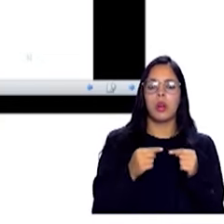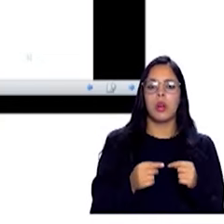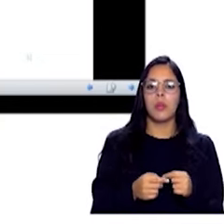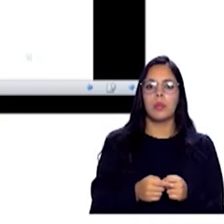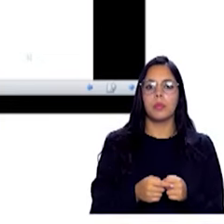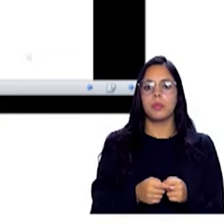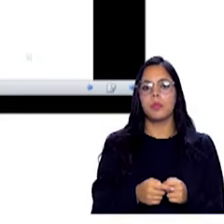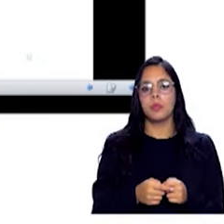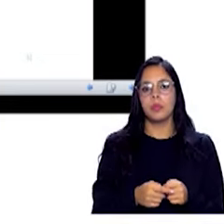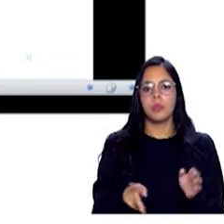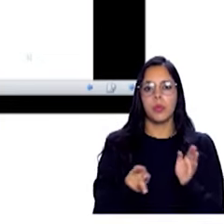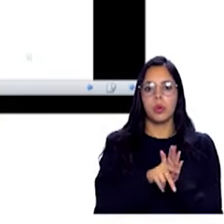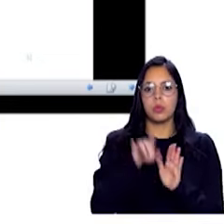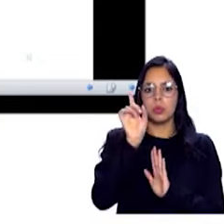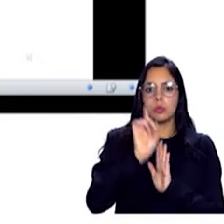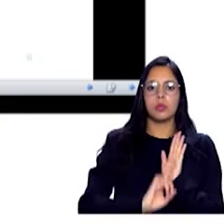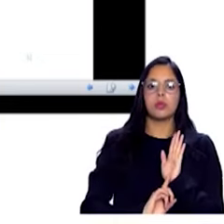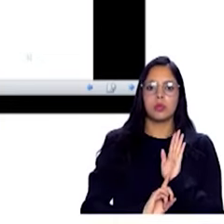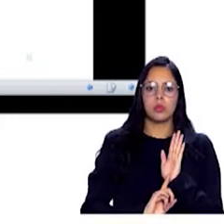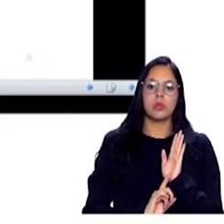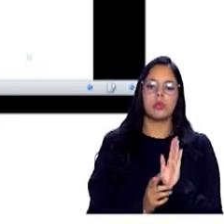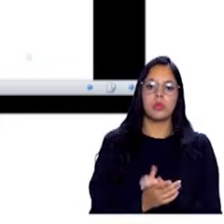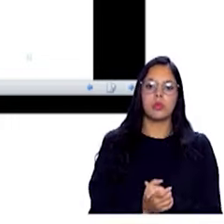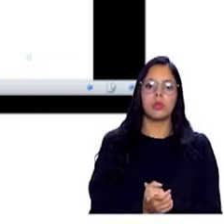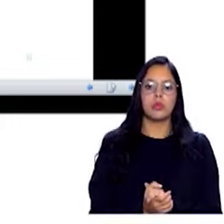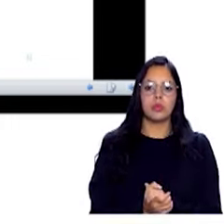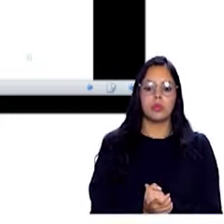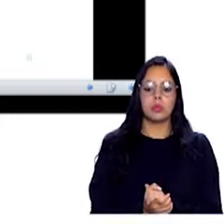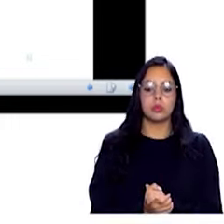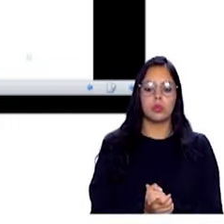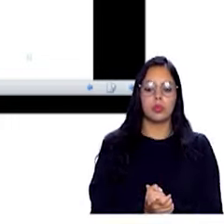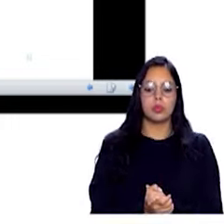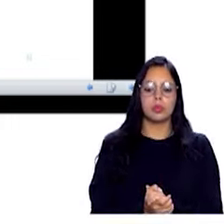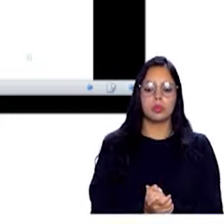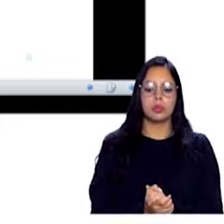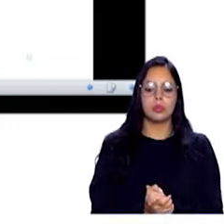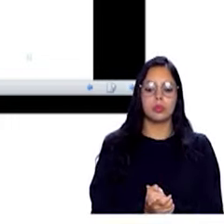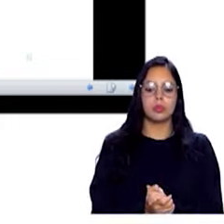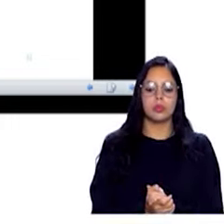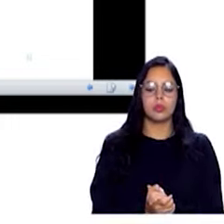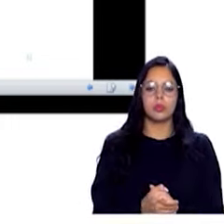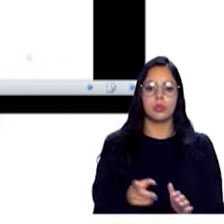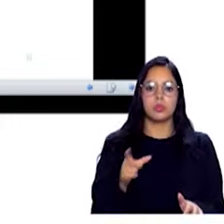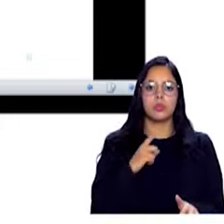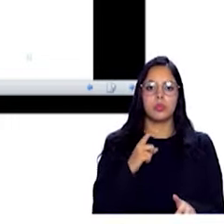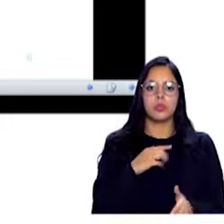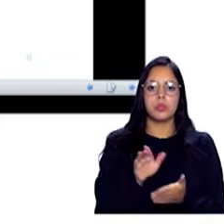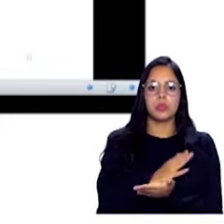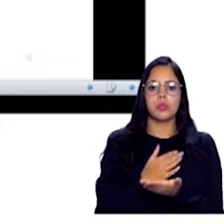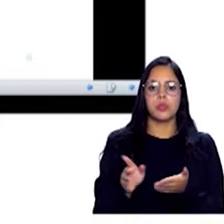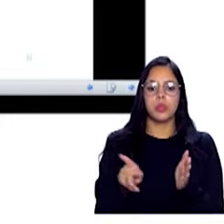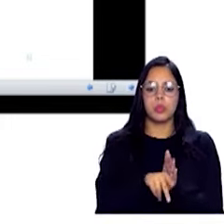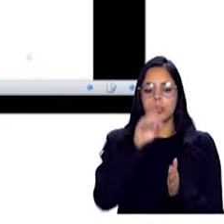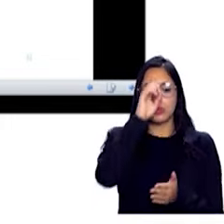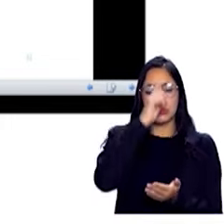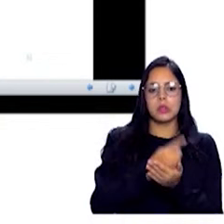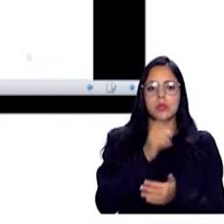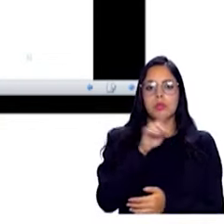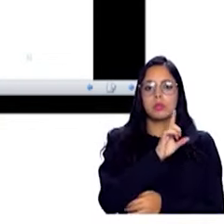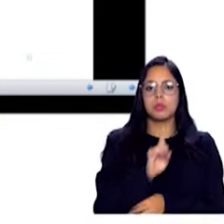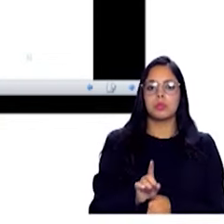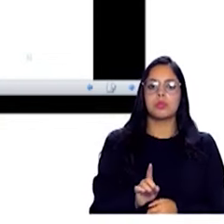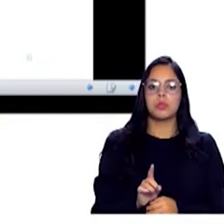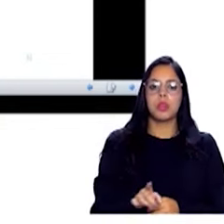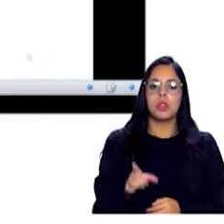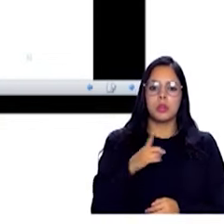le riflessioni fatte Dal Professor taruffo Nella sua raccolta di studi sulla cassazione ma questa ma queste ambiguità sono state messe in evidenza e